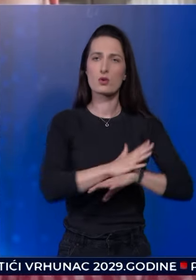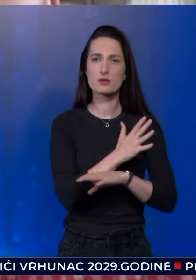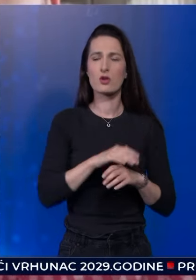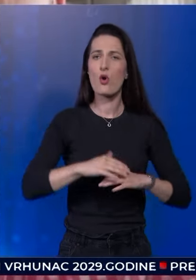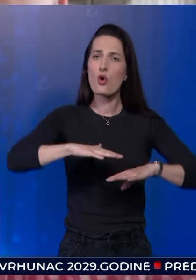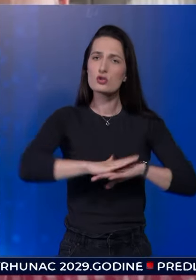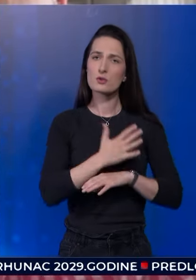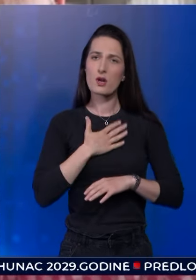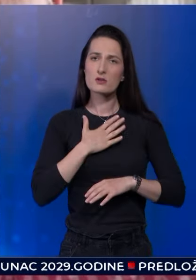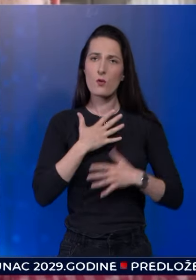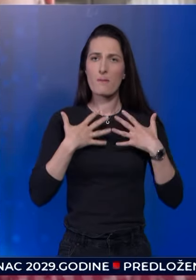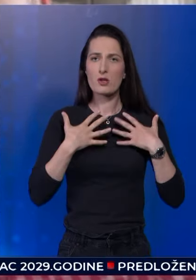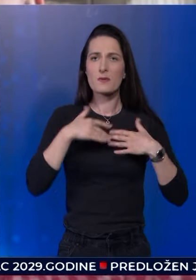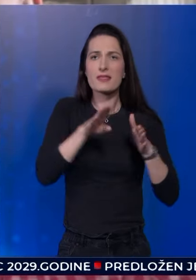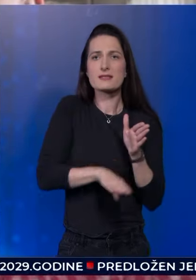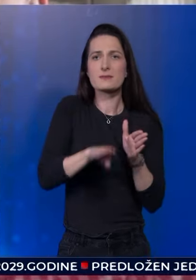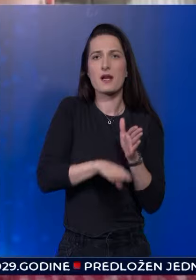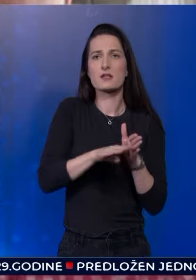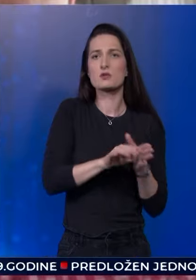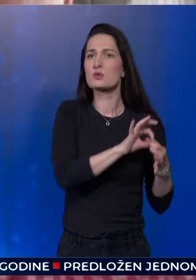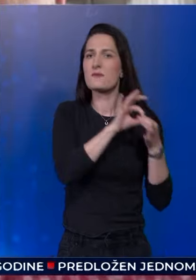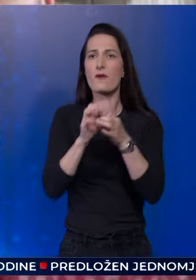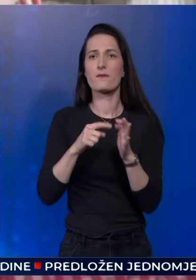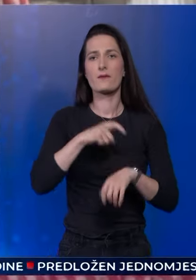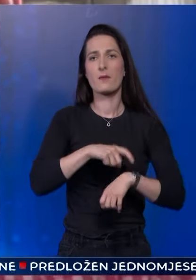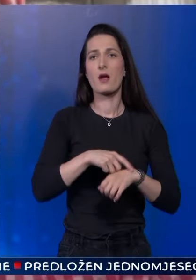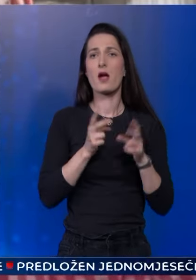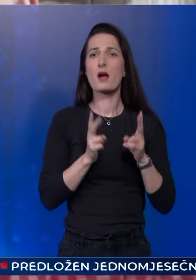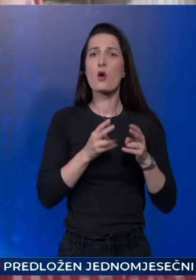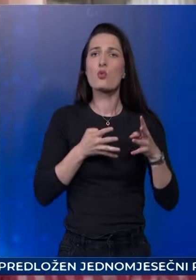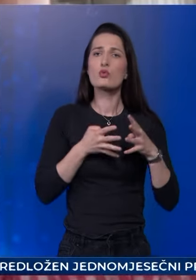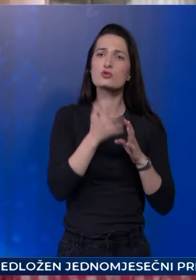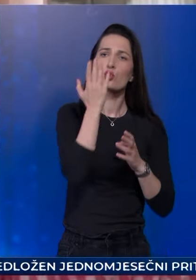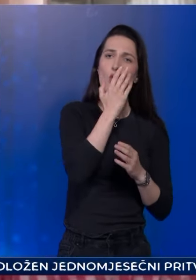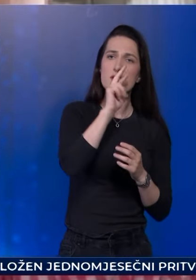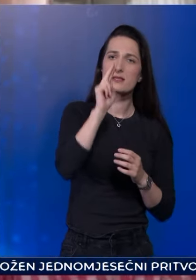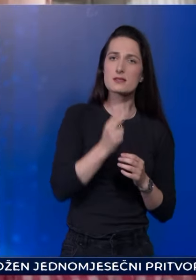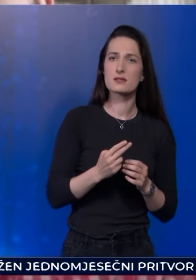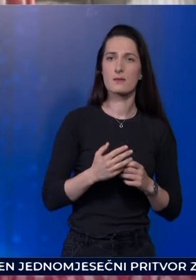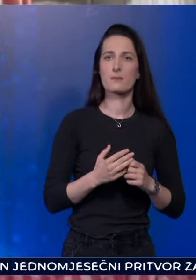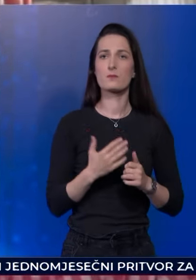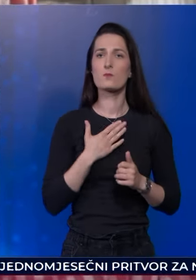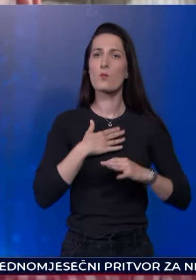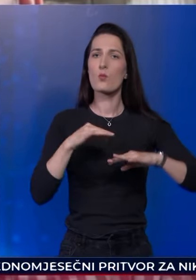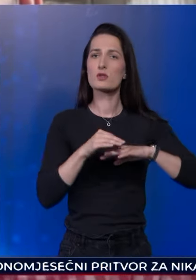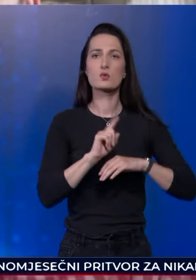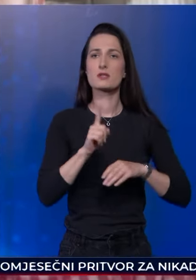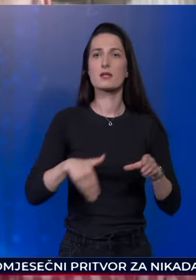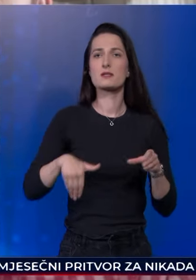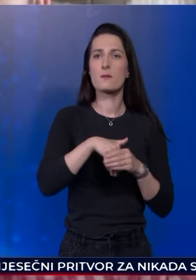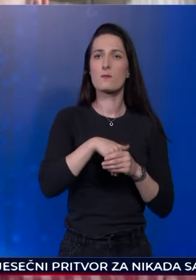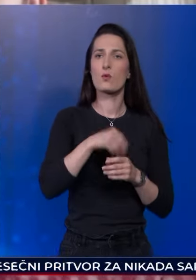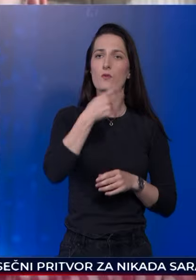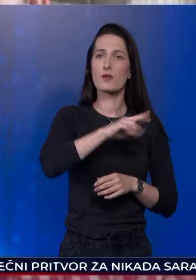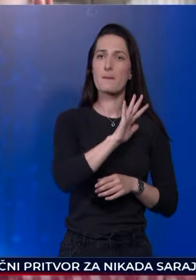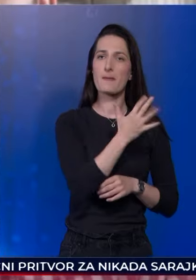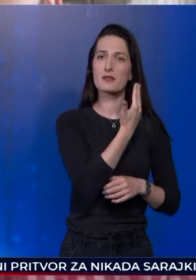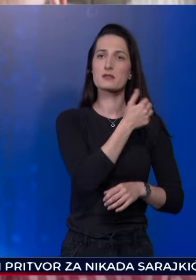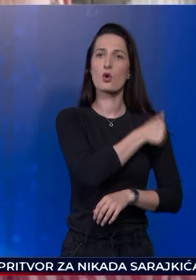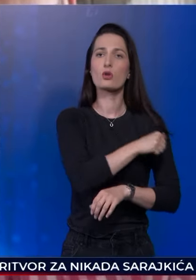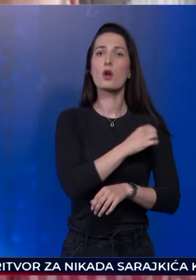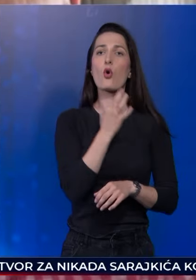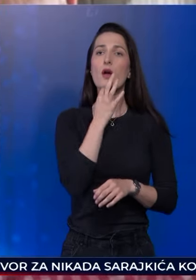svojim plećima diskriminaciju cijelo vrijeme, kako kroz školski sistem, kako moja supruga i danas se nije zaposlila